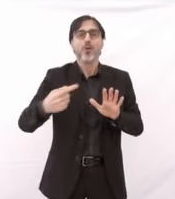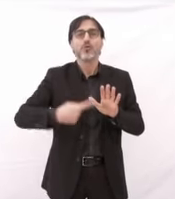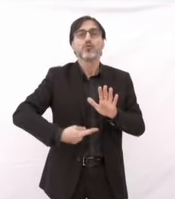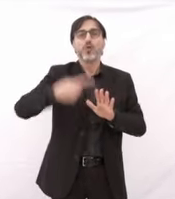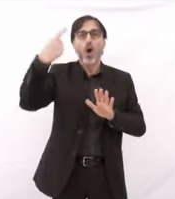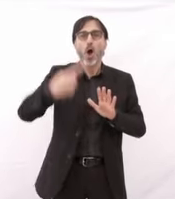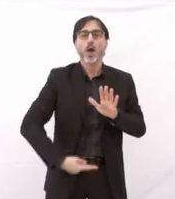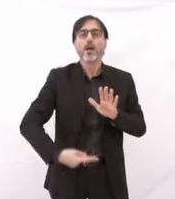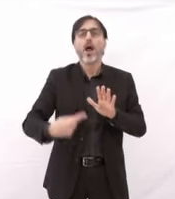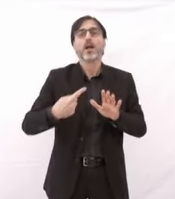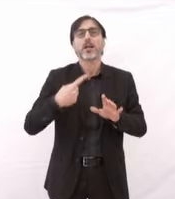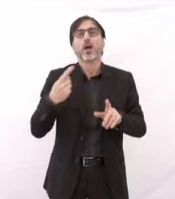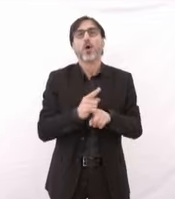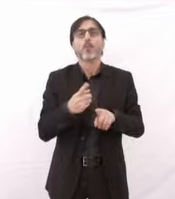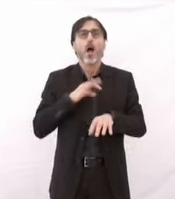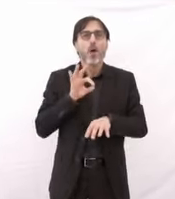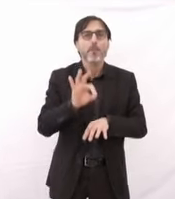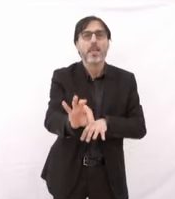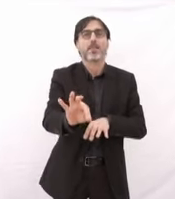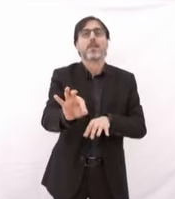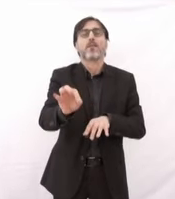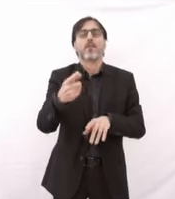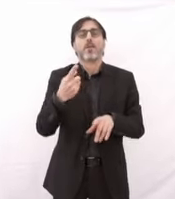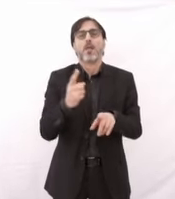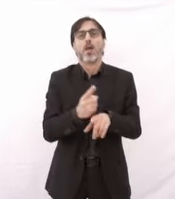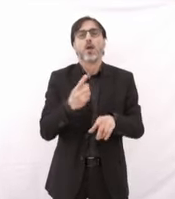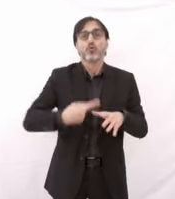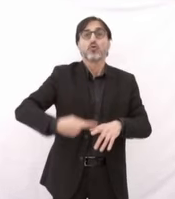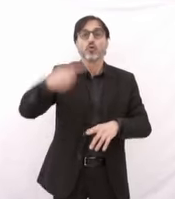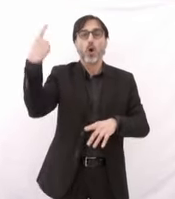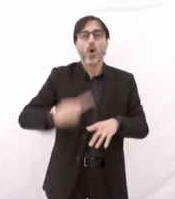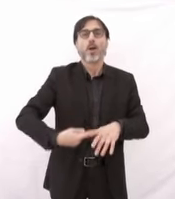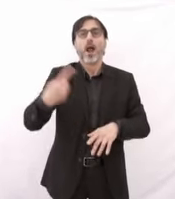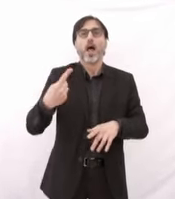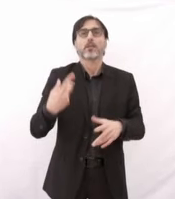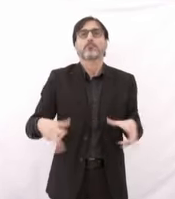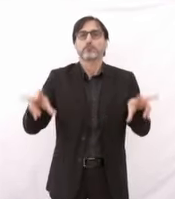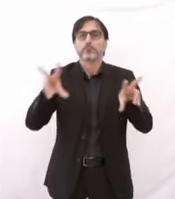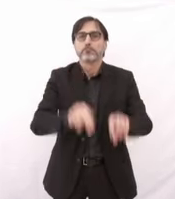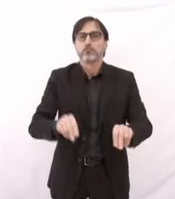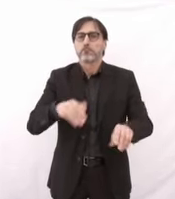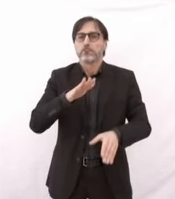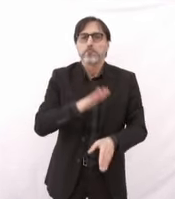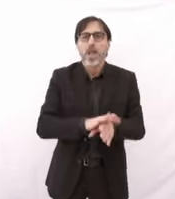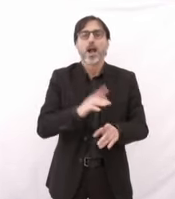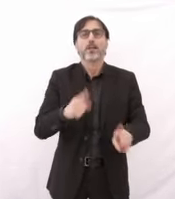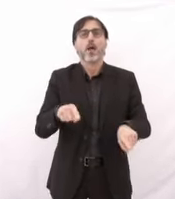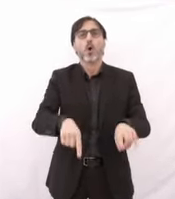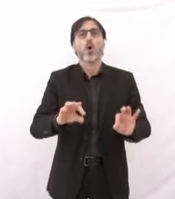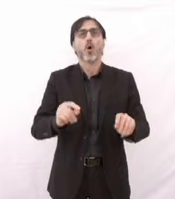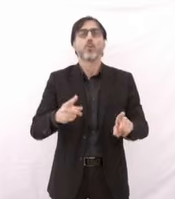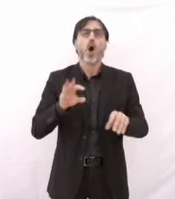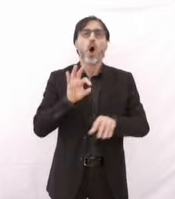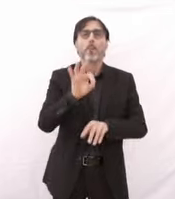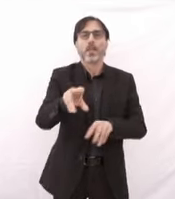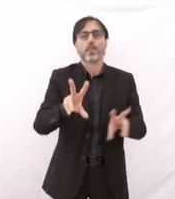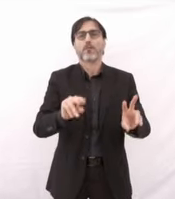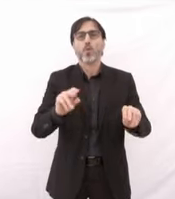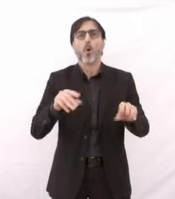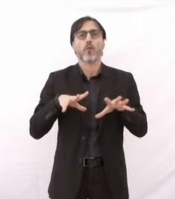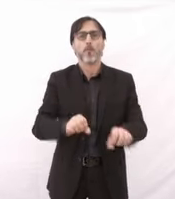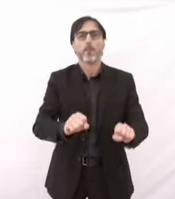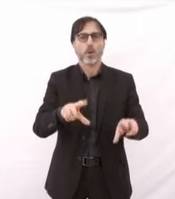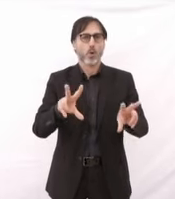giornata ci diamo degli obiettivi e poi da questa giornata ripartiamo con ulteriori obiettivi e